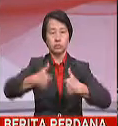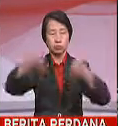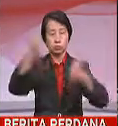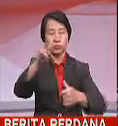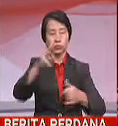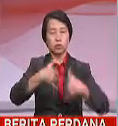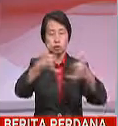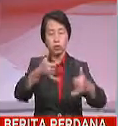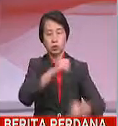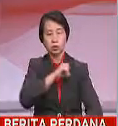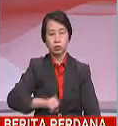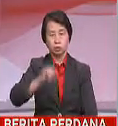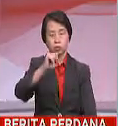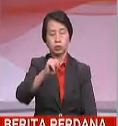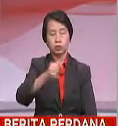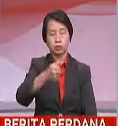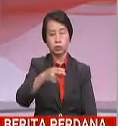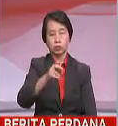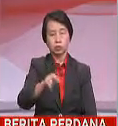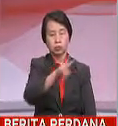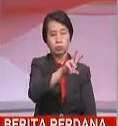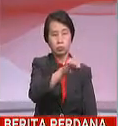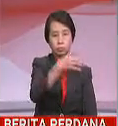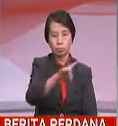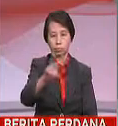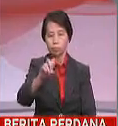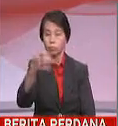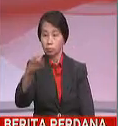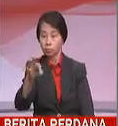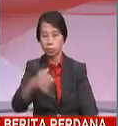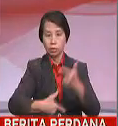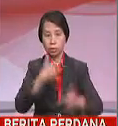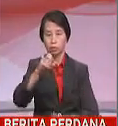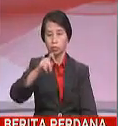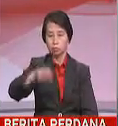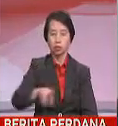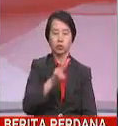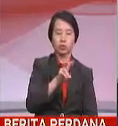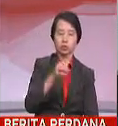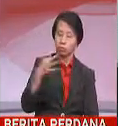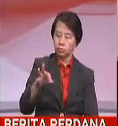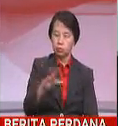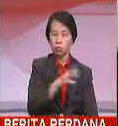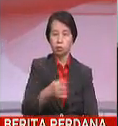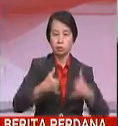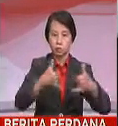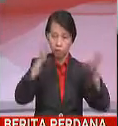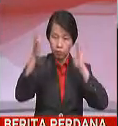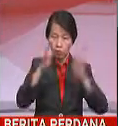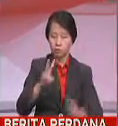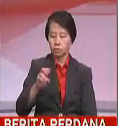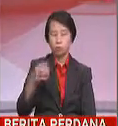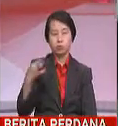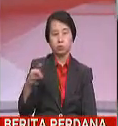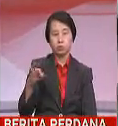dua lagi piala Sultan Ahmad Shah pada 2018 dan 2019 Liga Super 2019 dan juga piala mal Malaysia